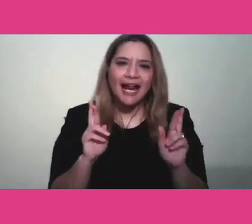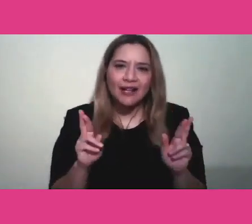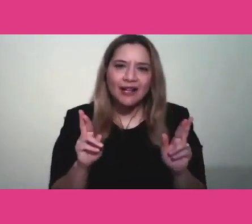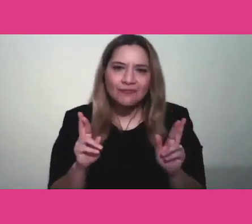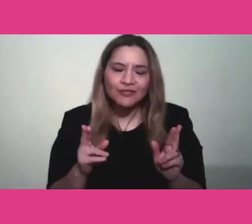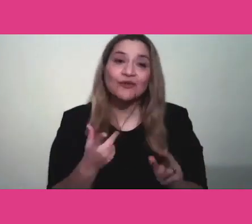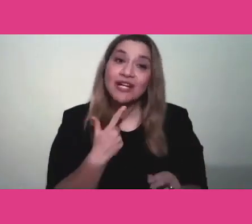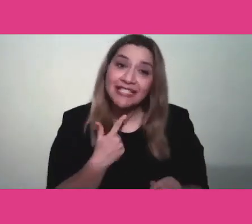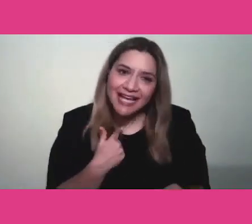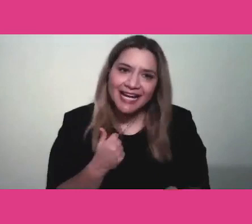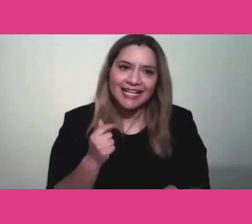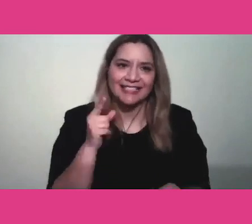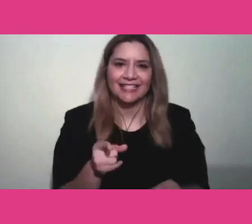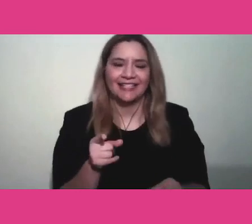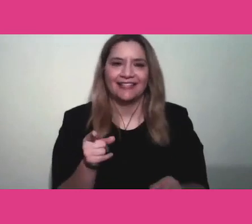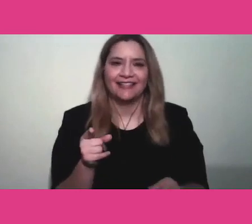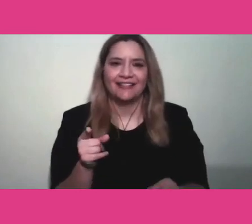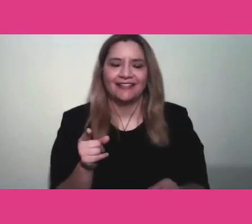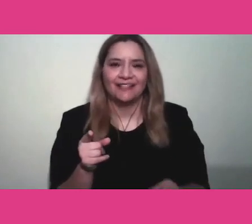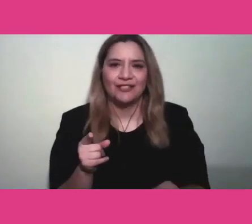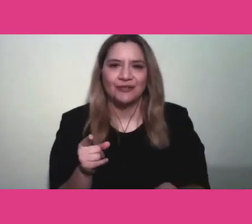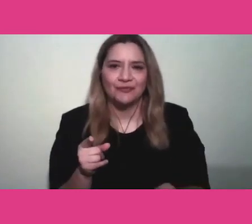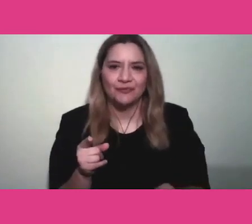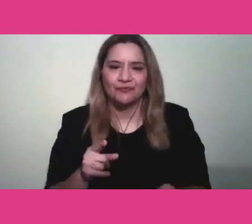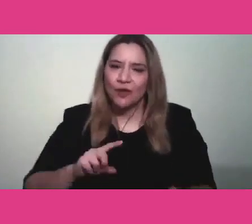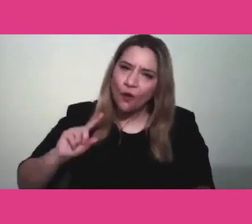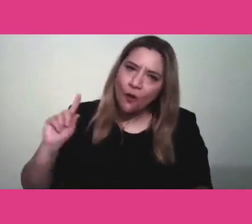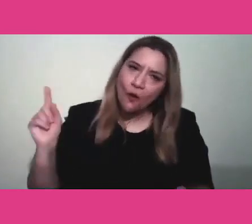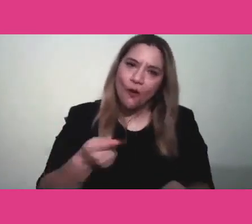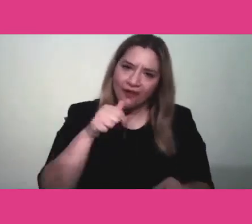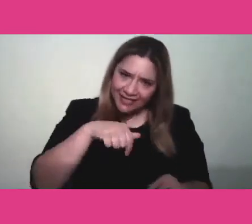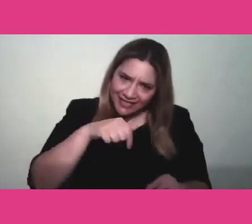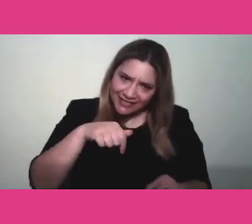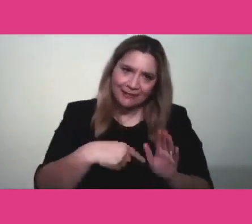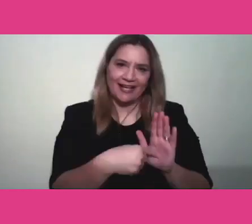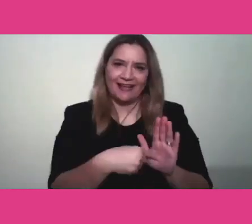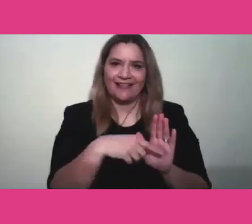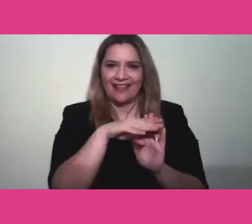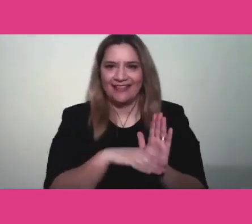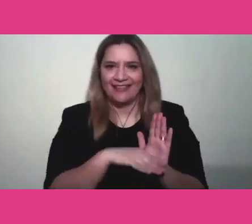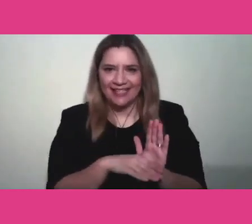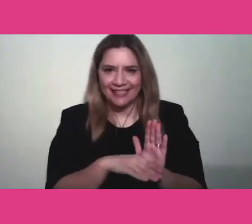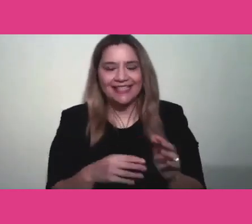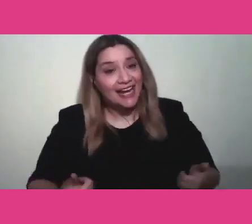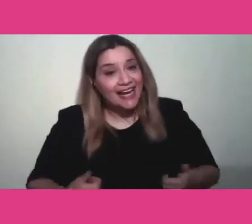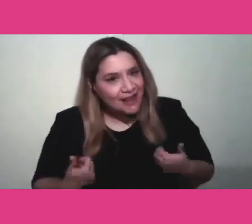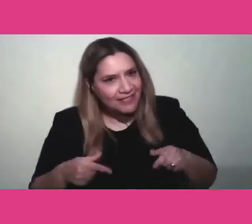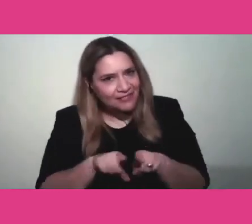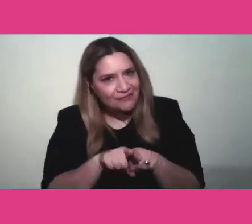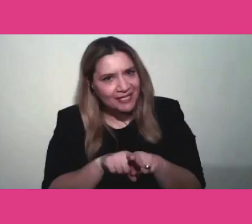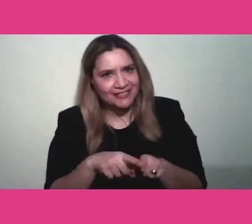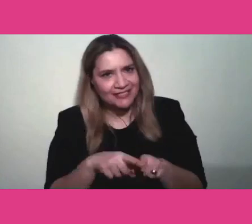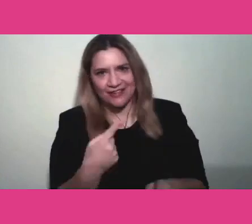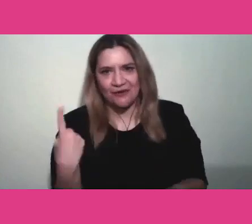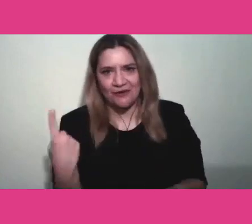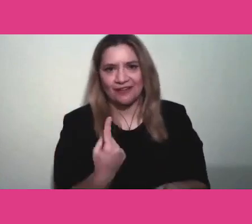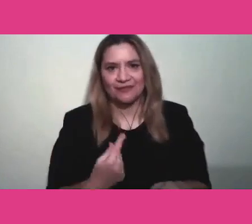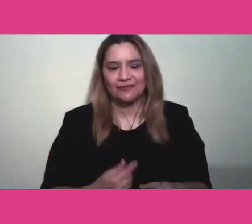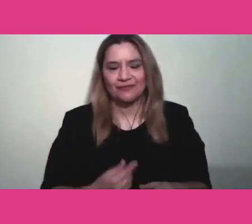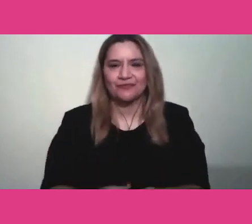αρέσουν και εσάς όλα αυτά που θα δείτε σήμερα και να παίξετε μαζί μας.